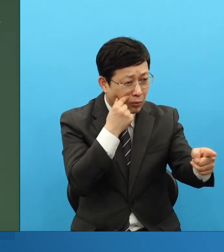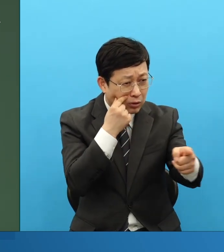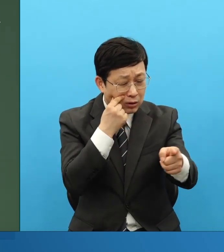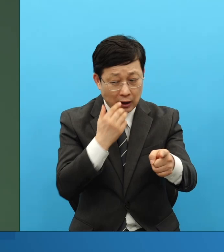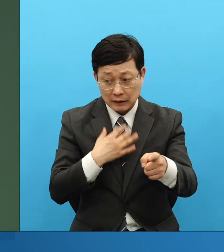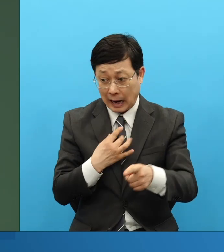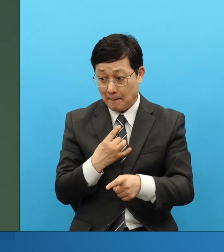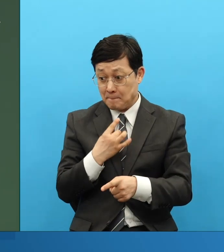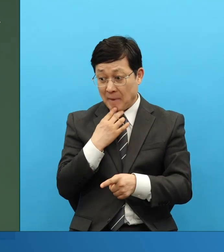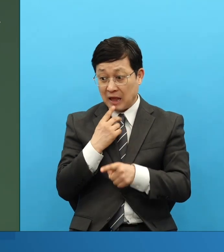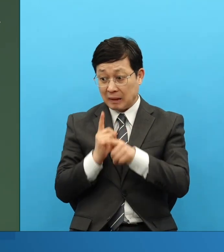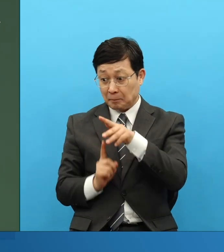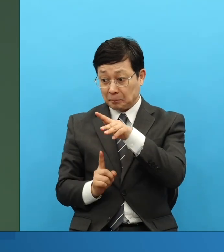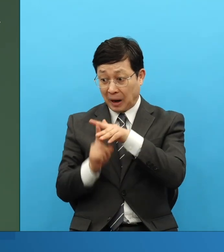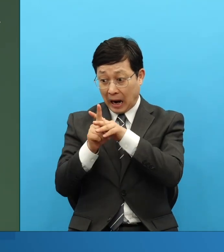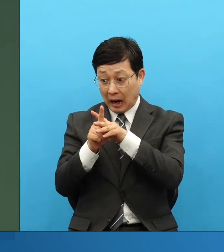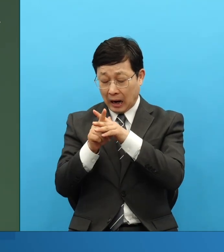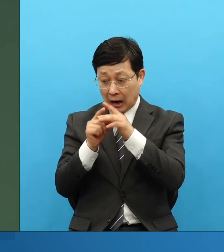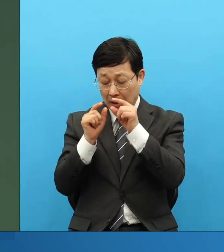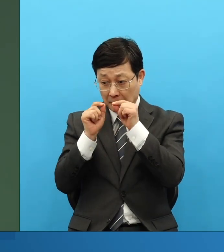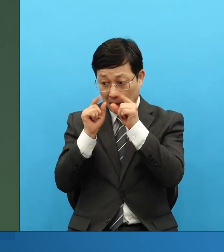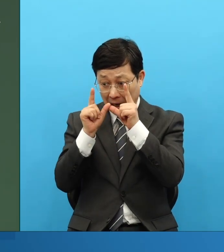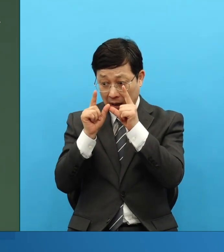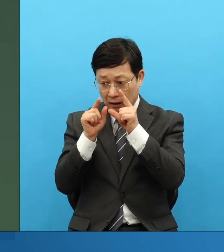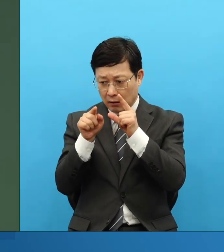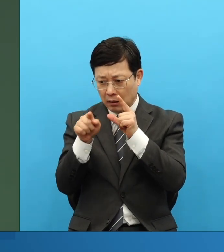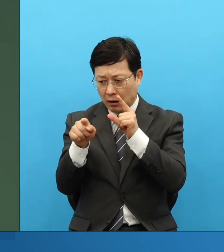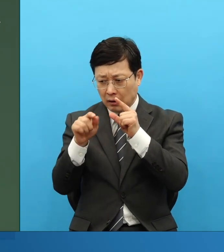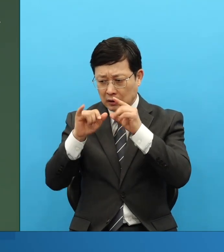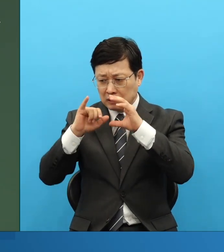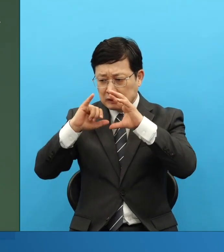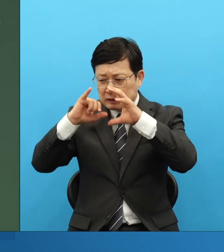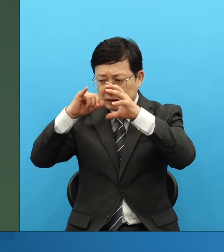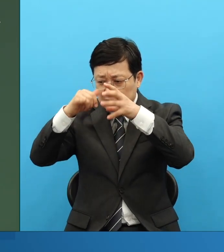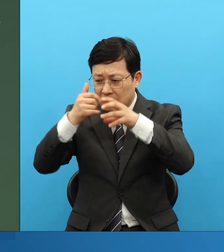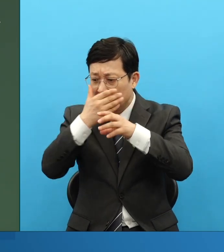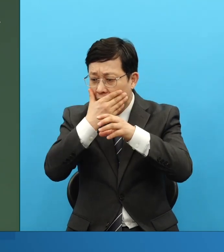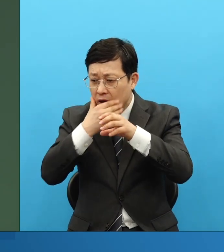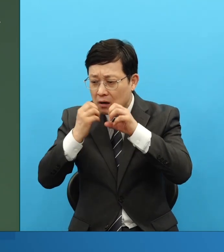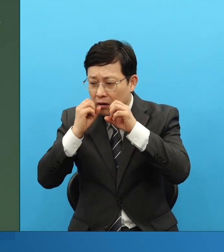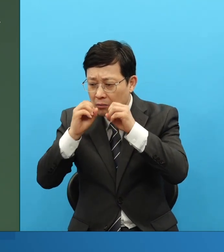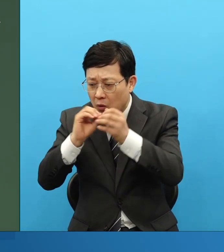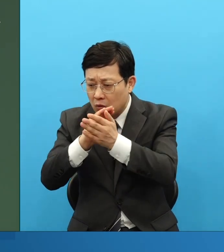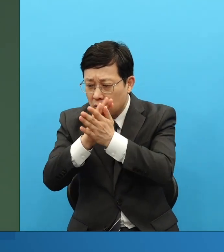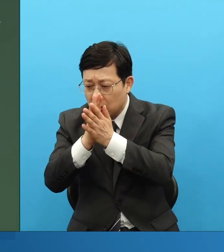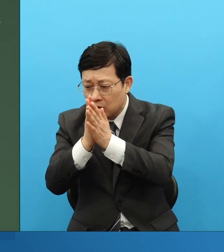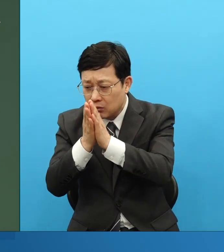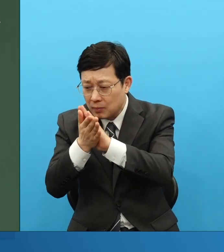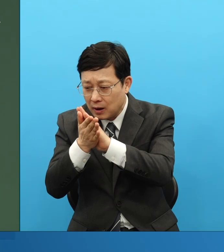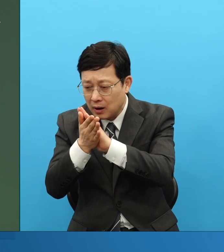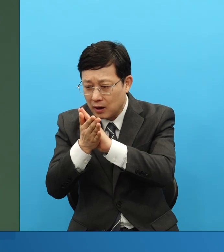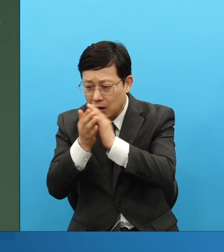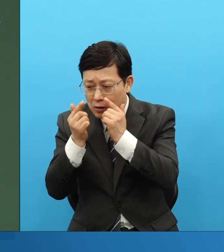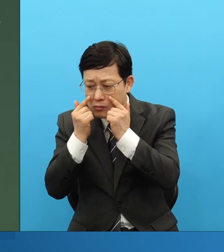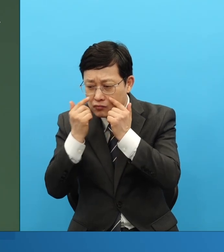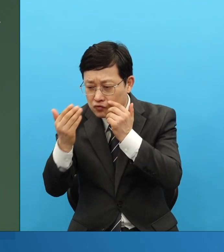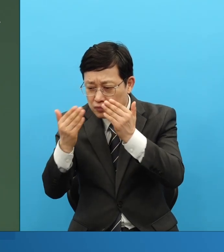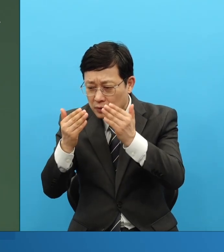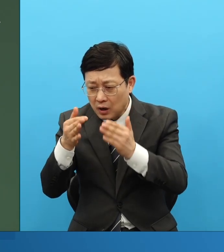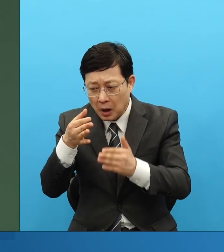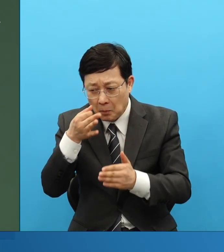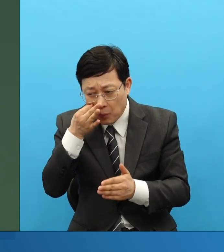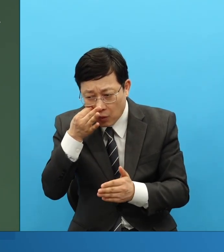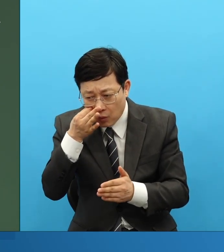else can understand. 세계복음 언약이 구체적으로 딱 That you concretely you see the covenant for world evangelization, Genesis